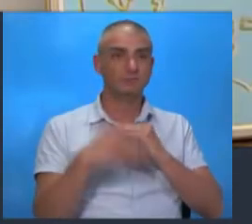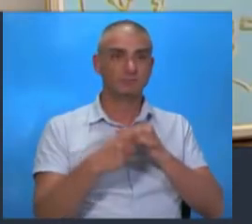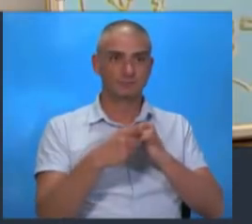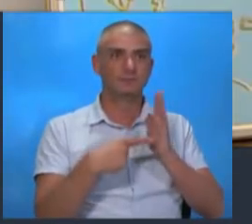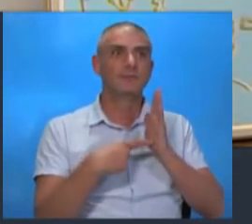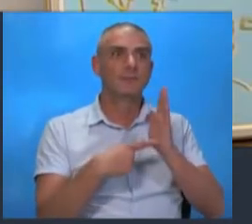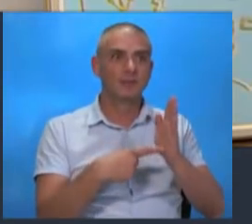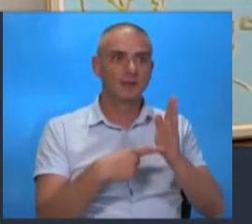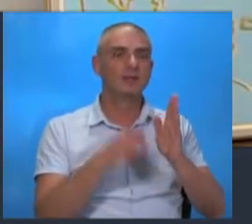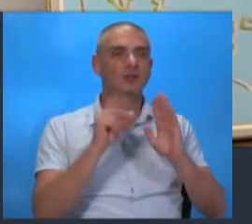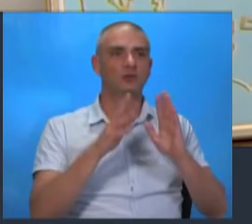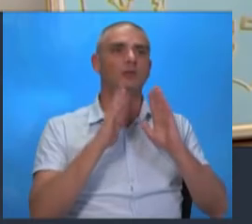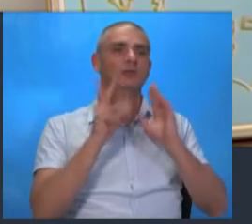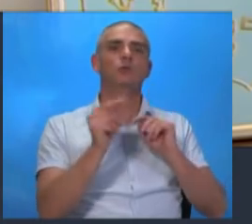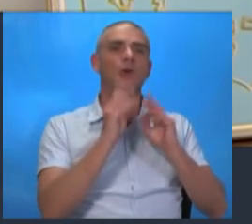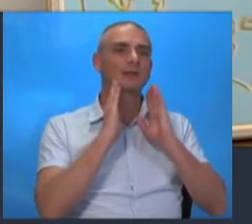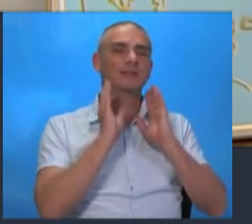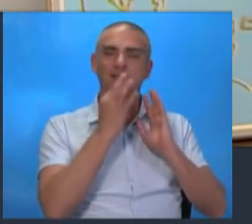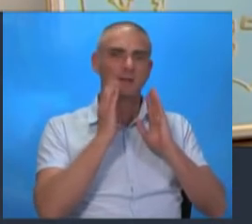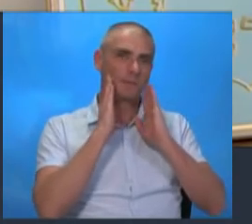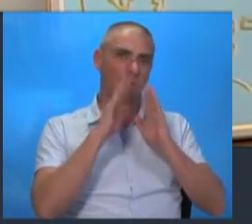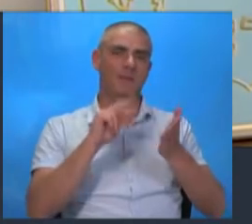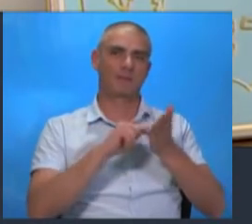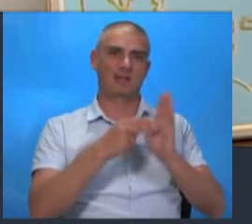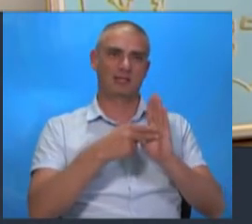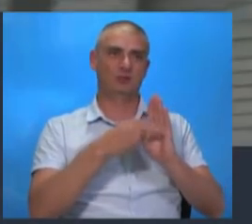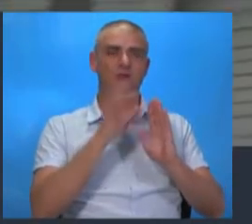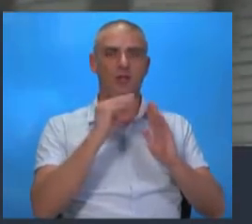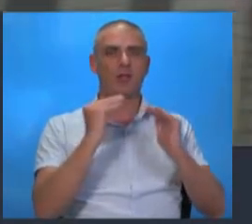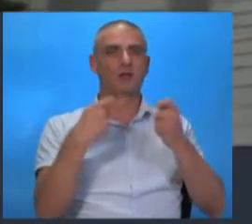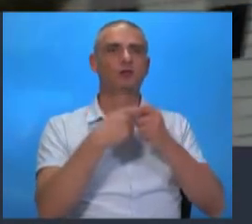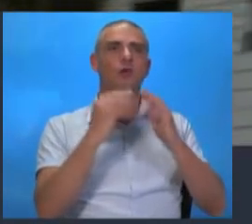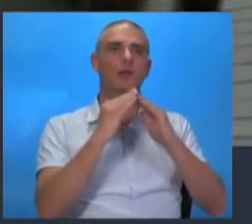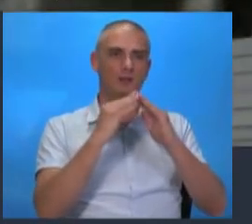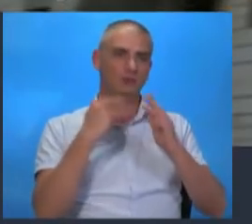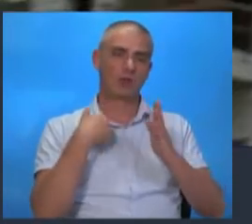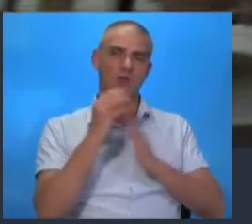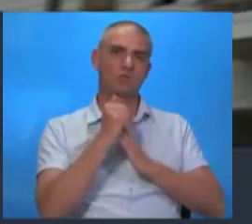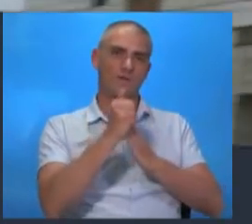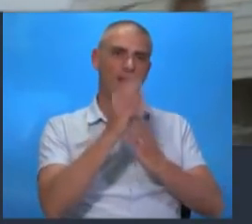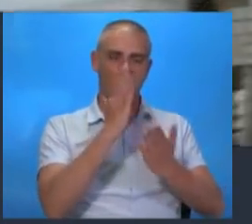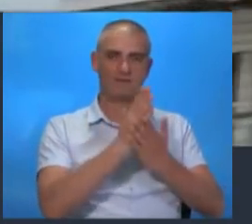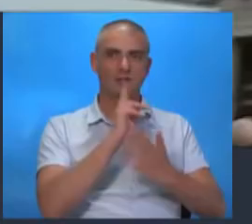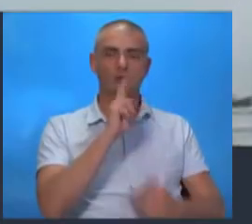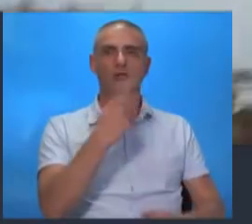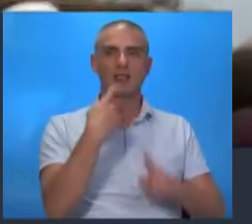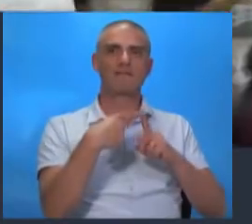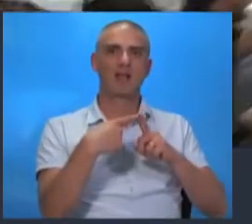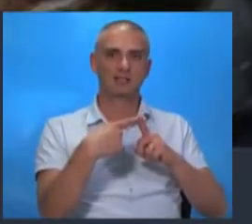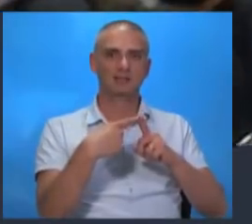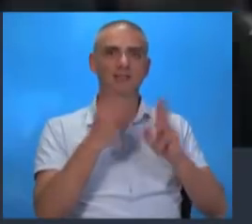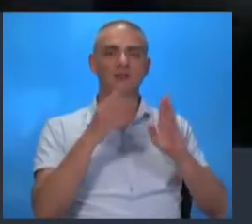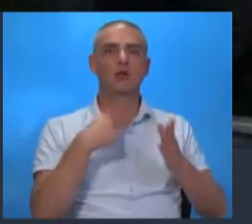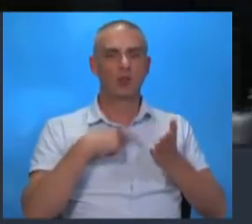על אמון של הזוגות הצעירים במדיניות בתחום הדיור שאנחנו מובילים מזה כמעט שנתיים וחצי, ויש לנו